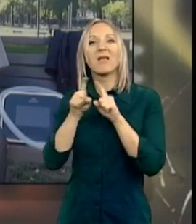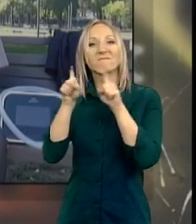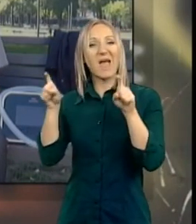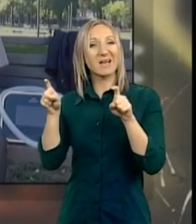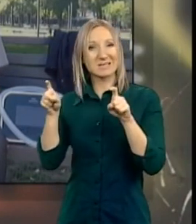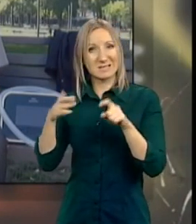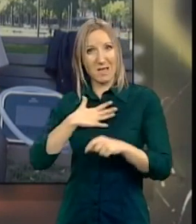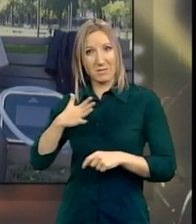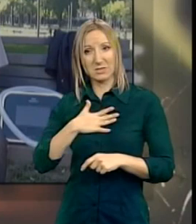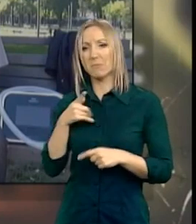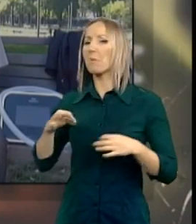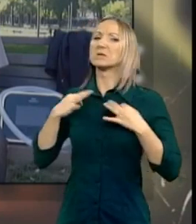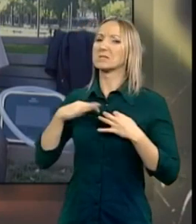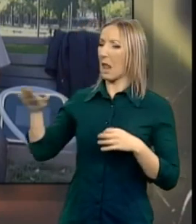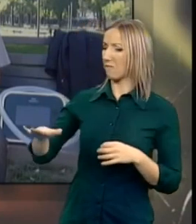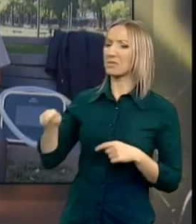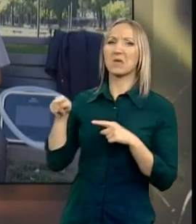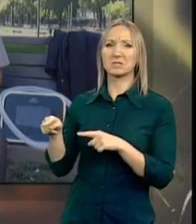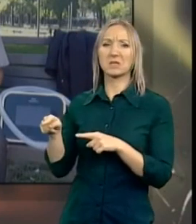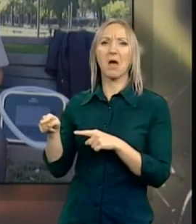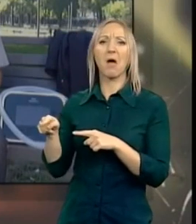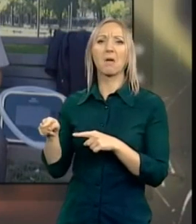Jer kod zdrave dece,